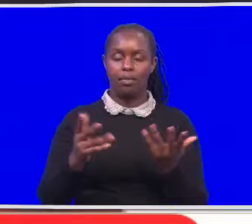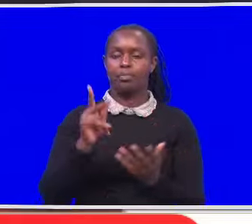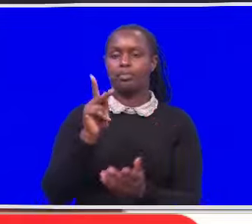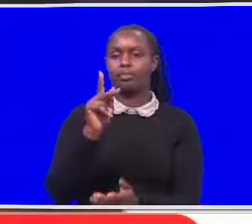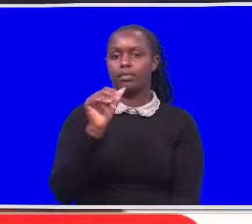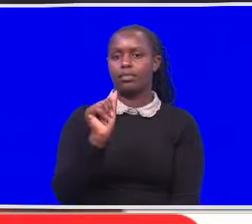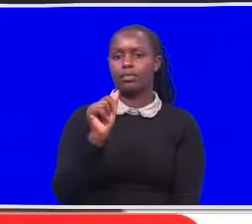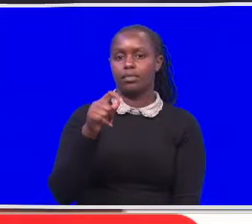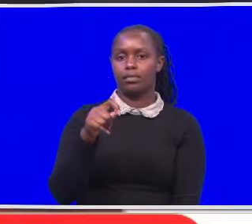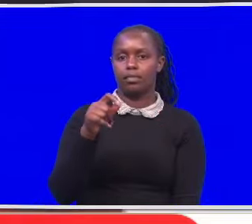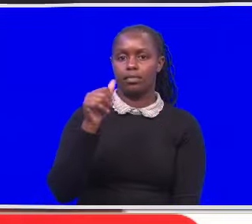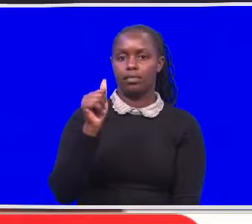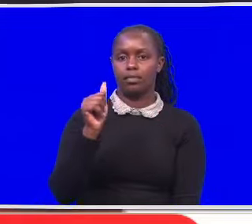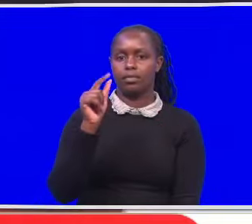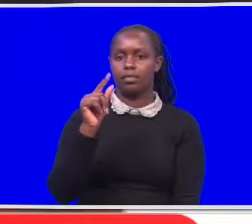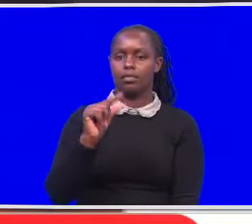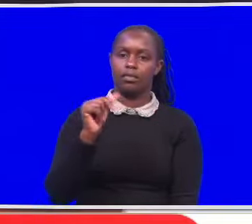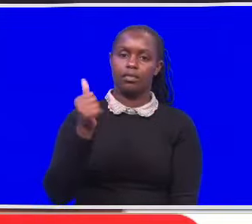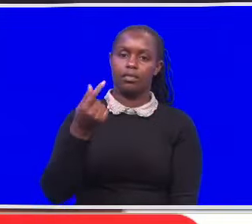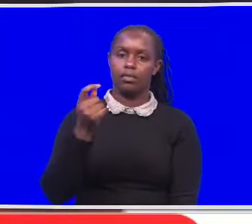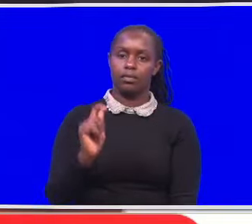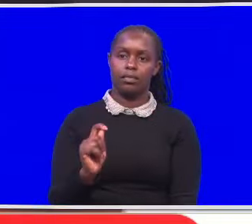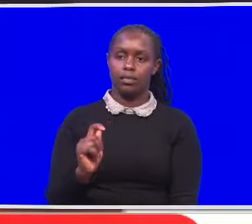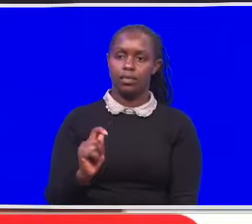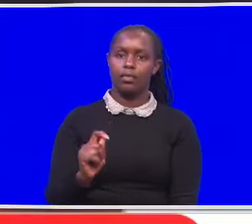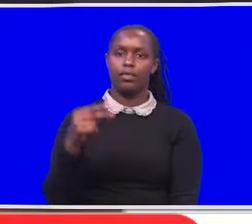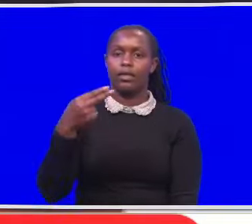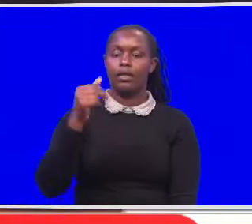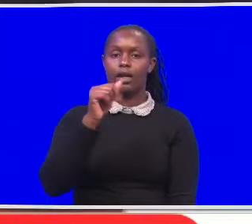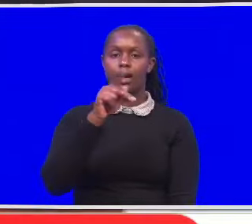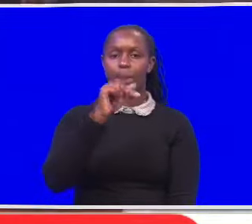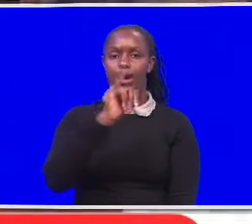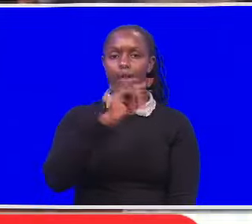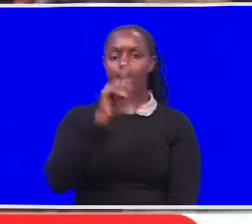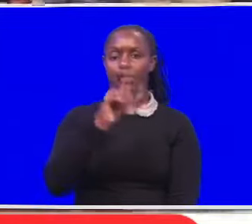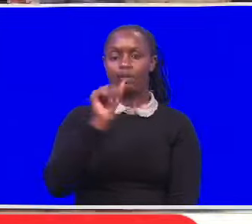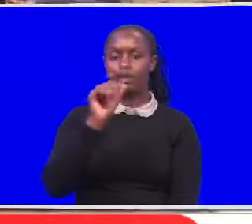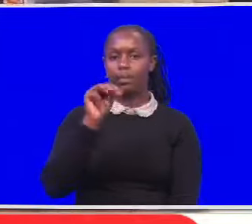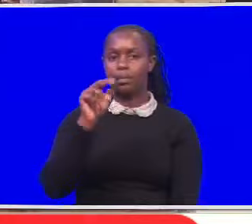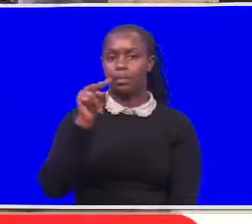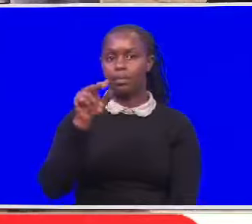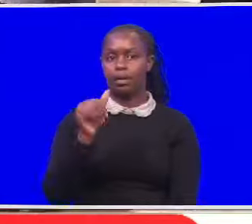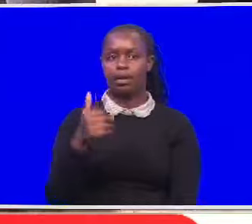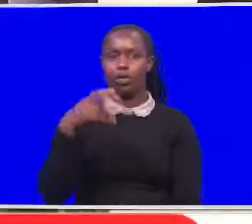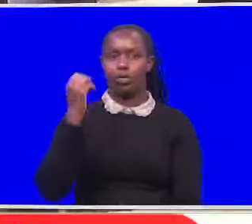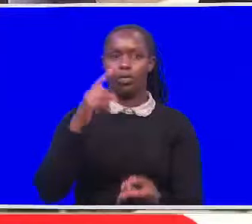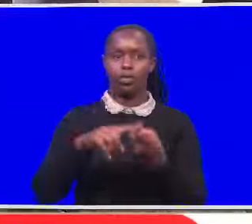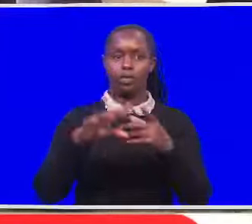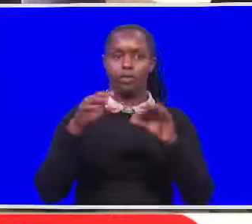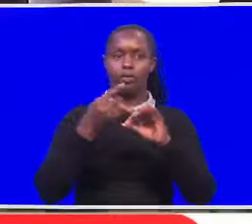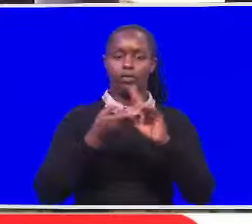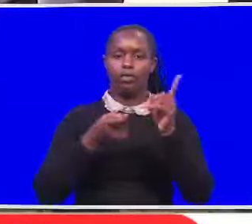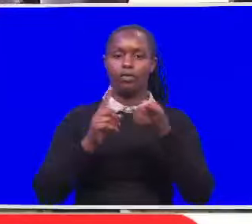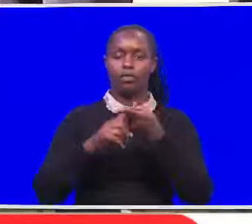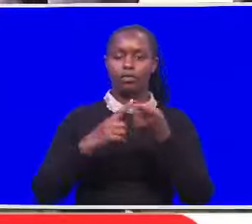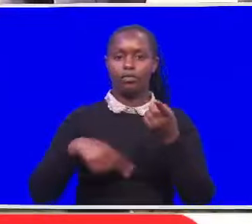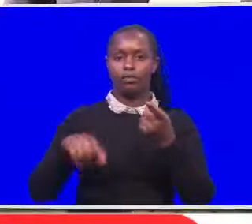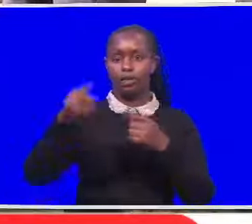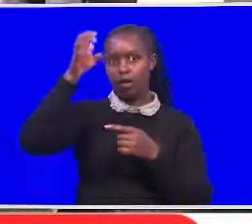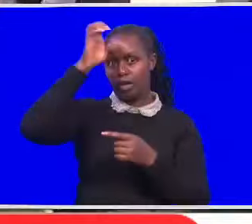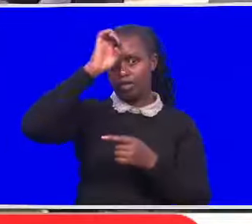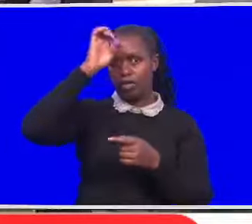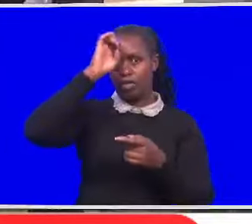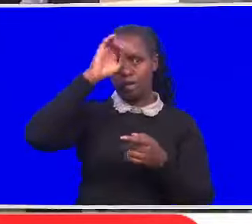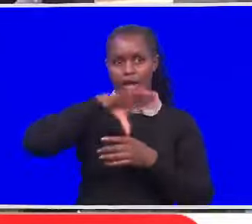Kaptagat. Gervais akizimana ama mwili wake uliondolewa katika makafani ya hospitali ya Eldoret katika kaunti ya Uasin